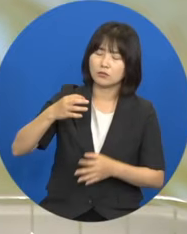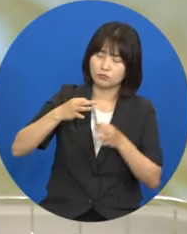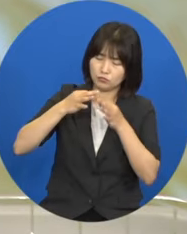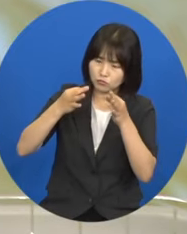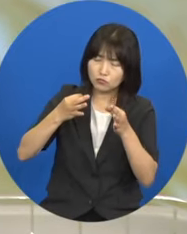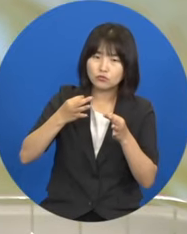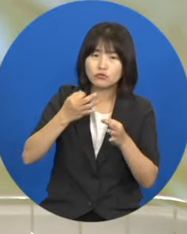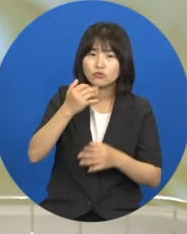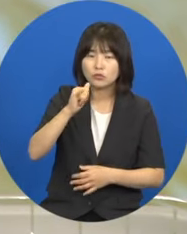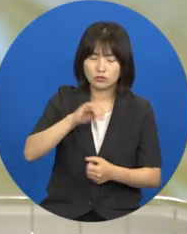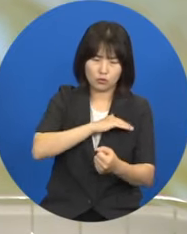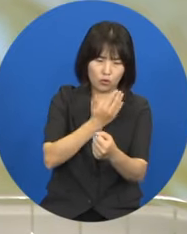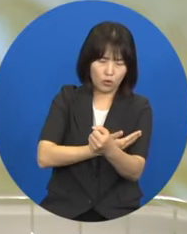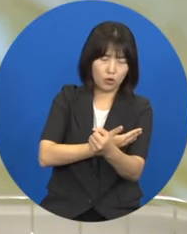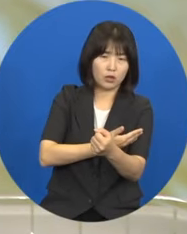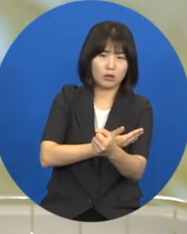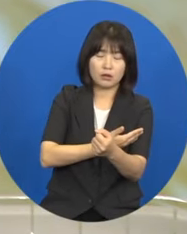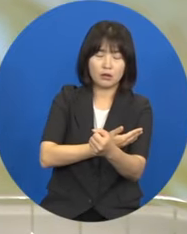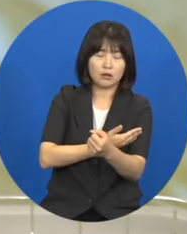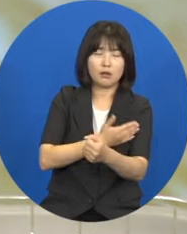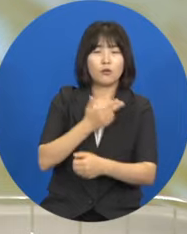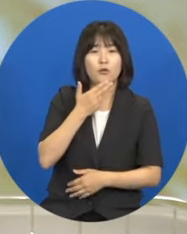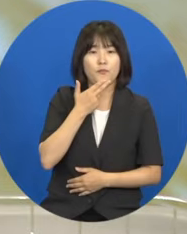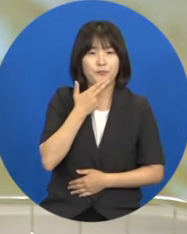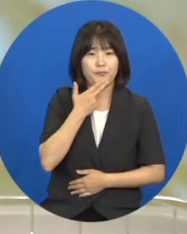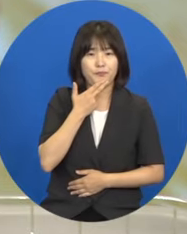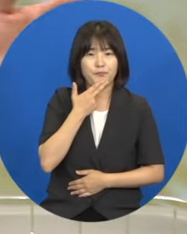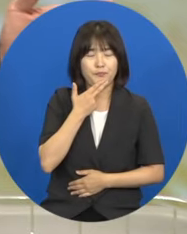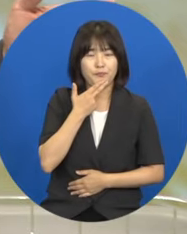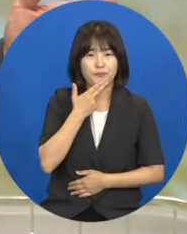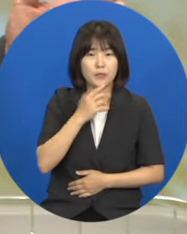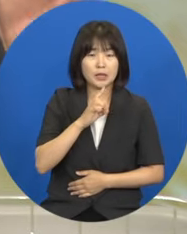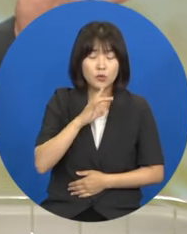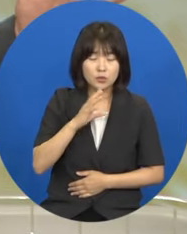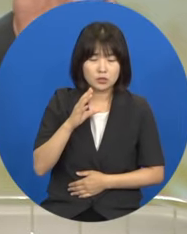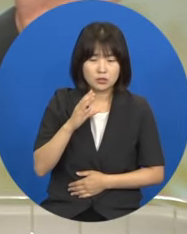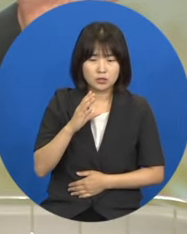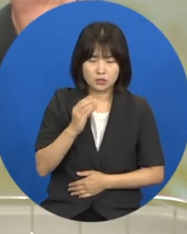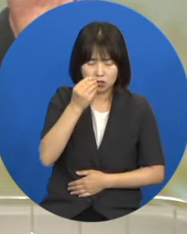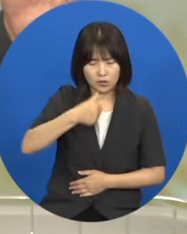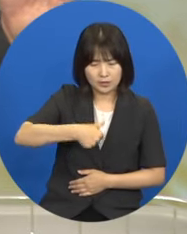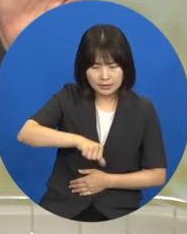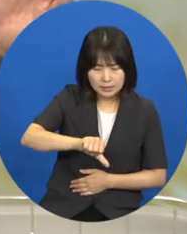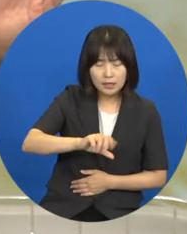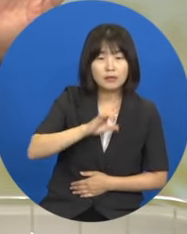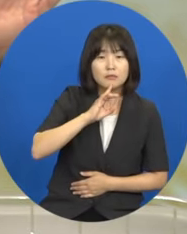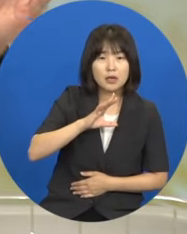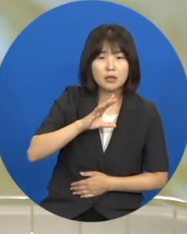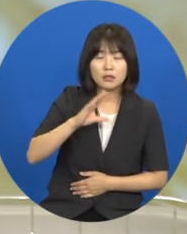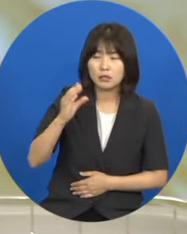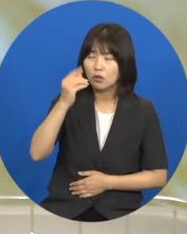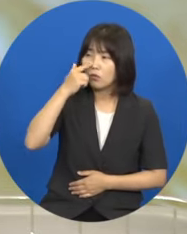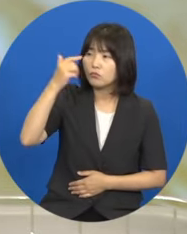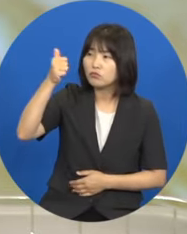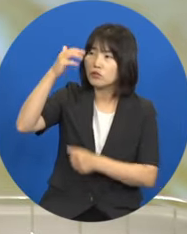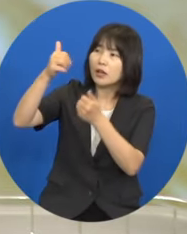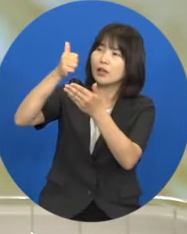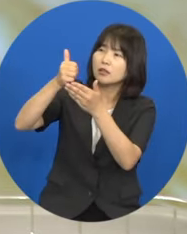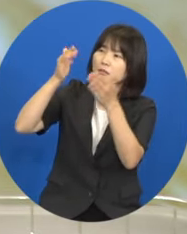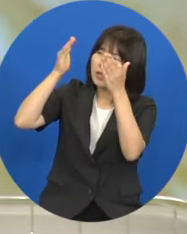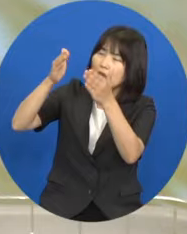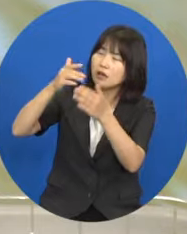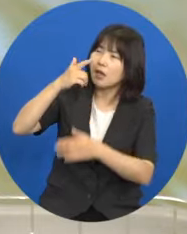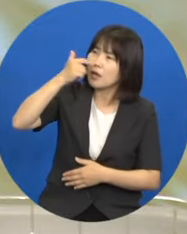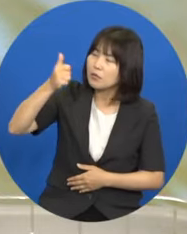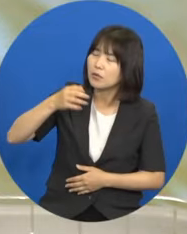있는 권한도 능력도 주어지지 않았습니다. 오직 성자이신 예수 그리스도만이 성부 하나님을 향해 아빠,